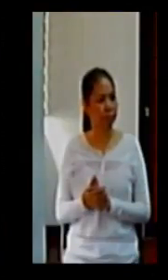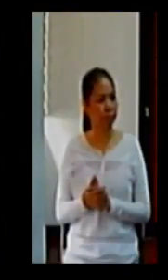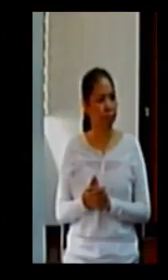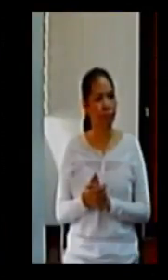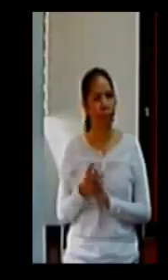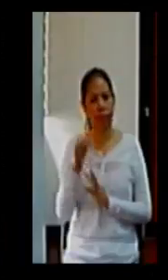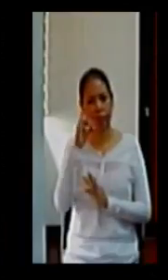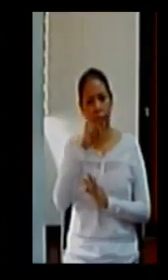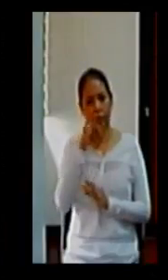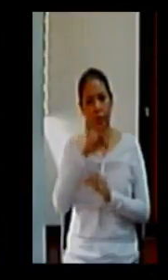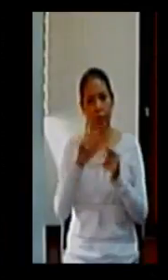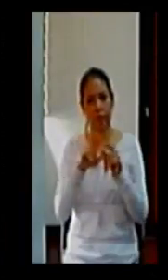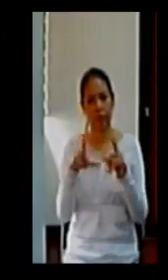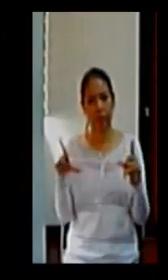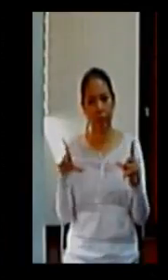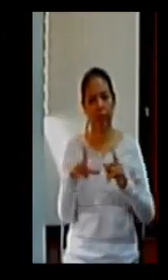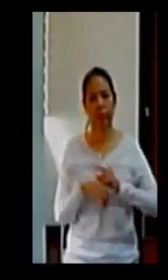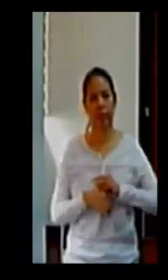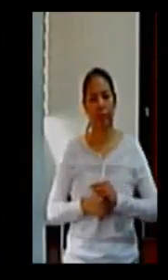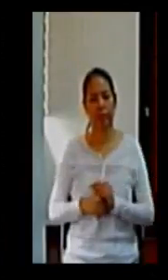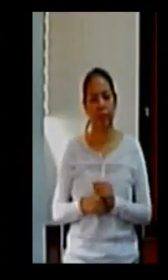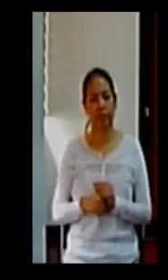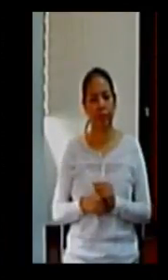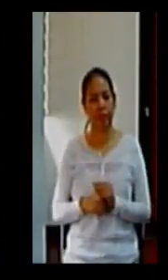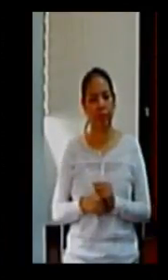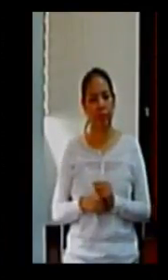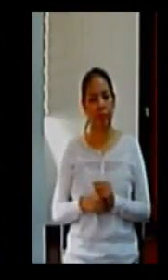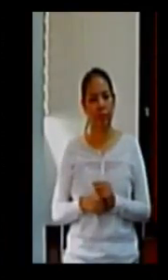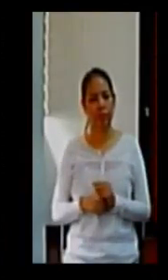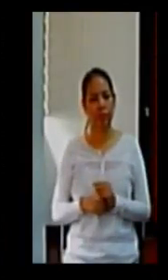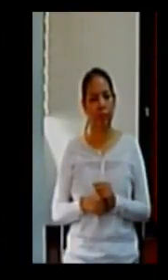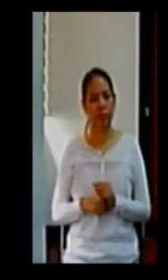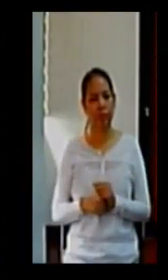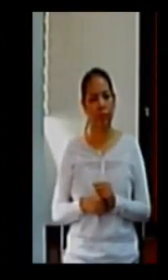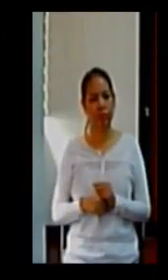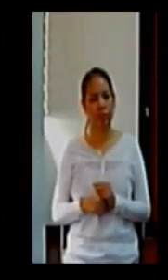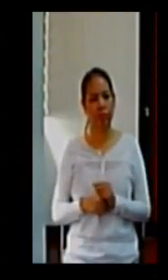amihun tamun ng payo. Yung kaya na.